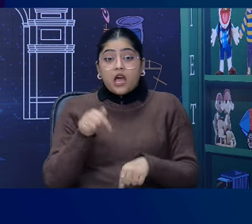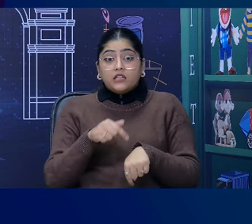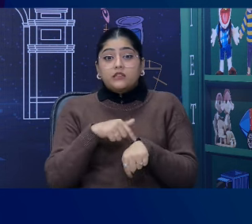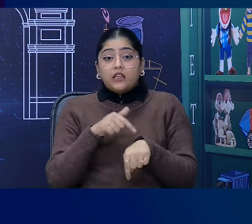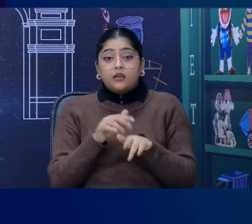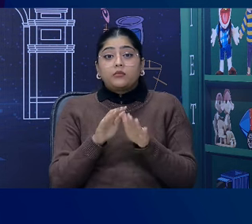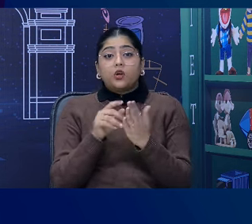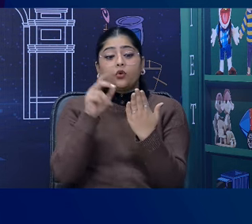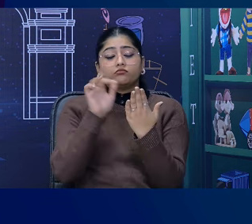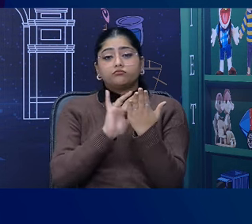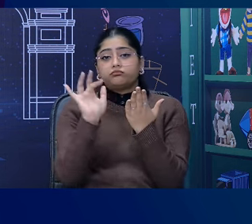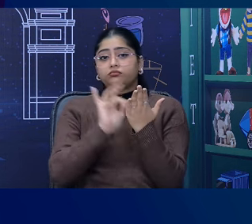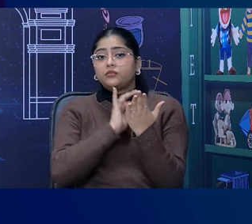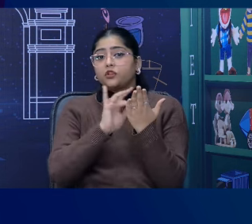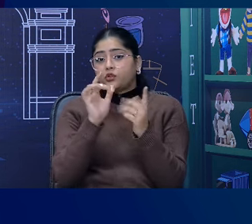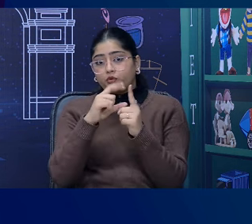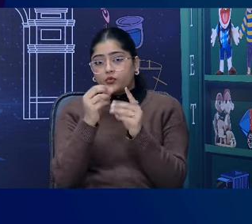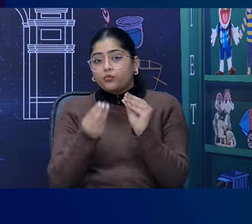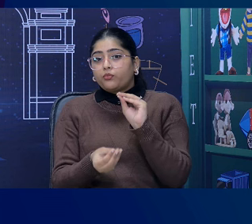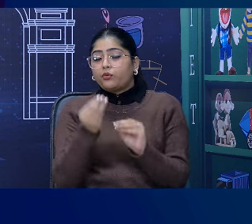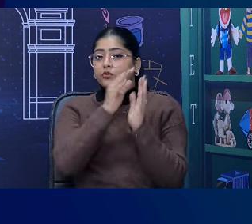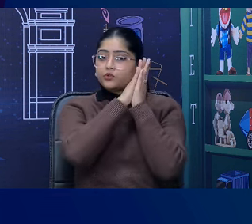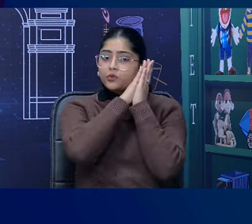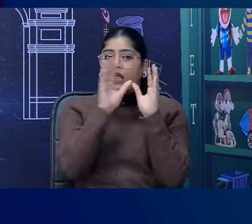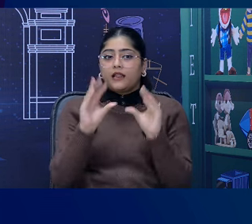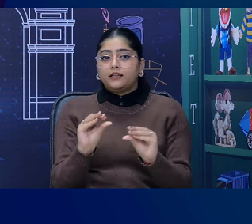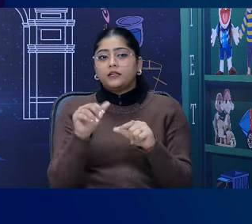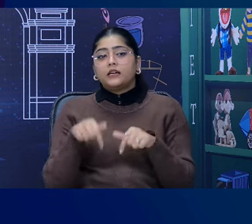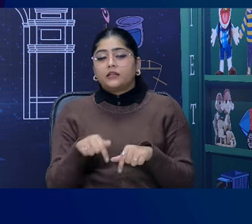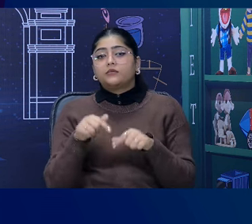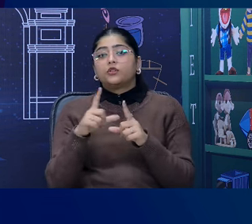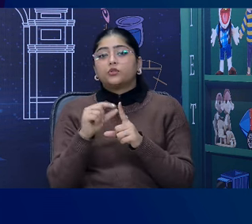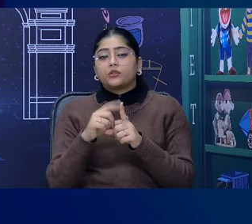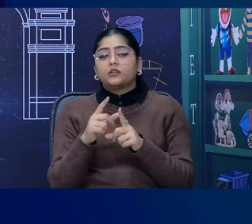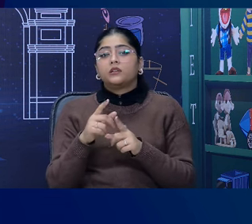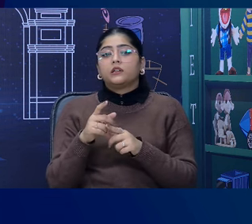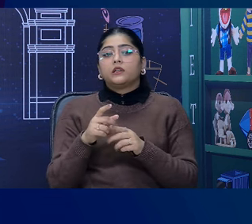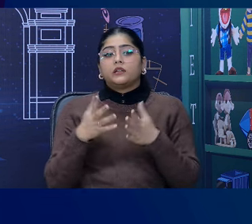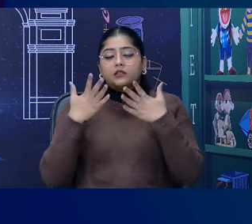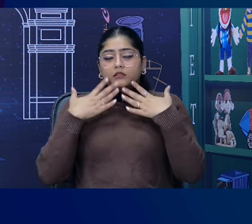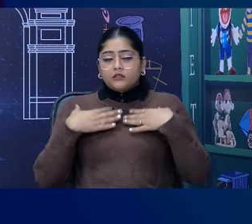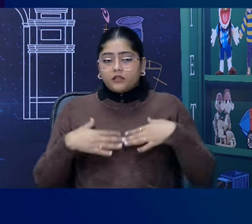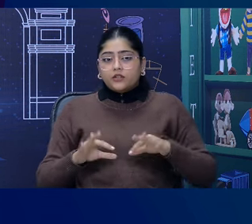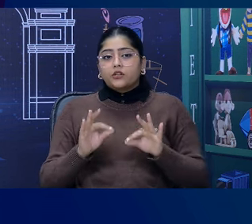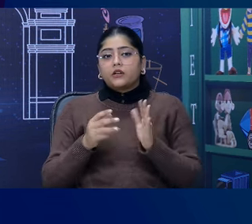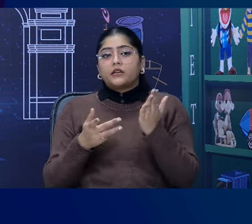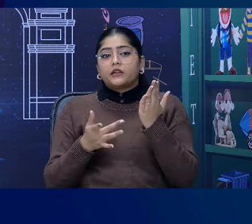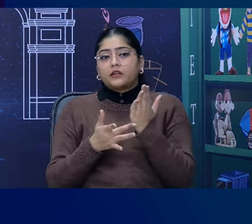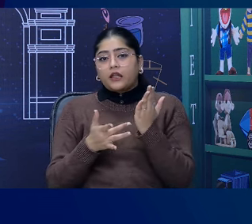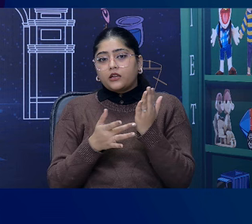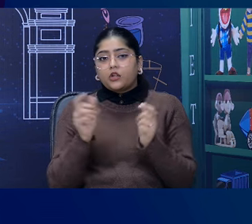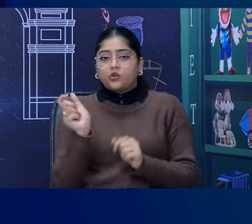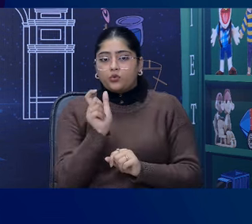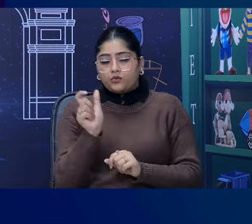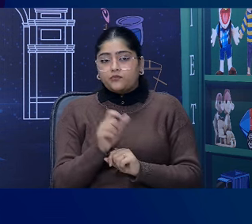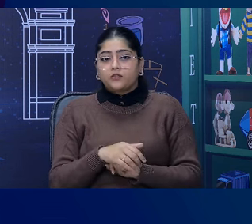बच्चे नींद कम ले रहे हैं तीसरा रिलैक्सेशन टेक्निक्स करें रिलैक्सेशन टेक्निक्स डंट मीन बहुत लोग सोचते हैं कि हम बात कर रहे